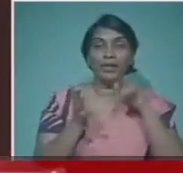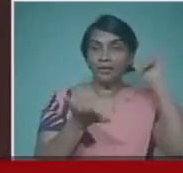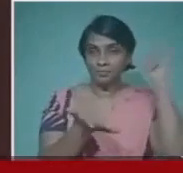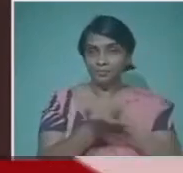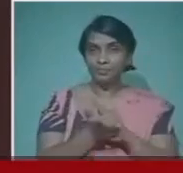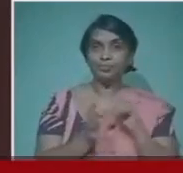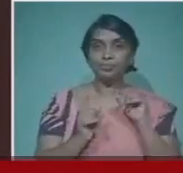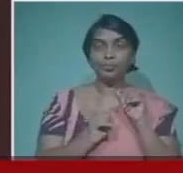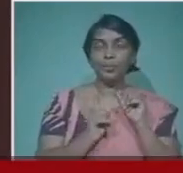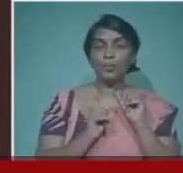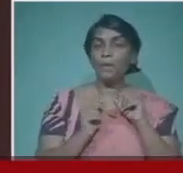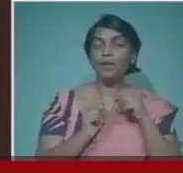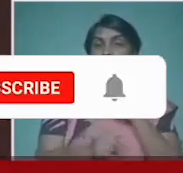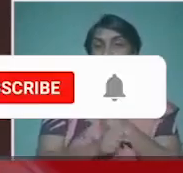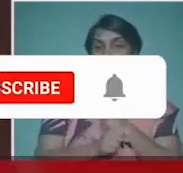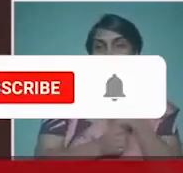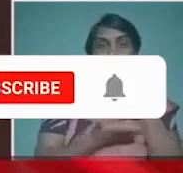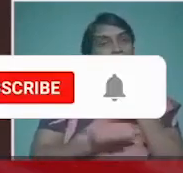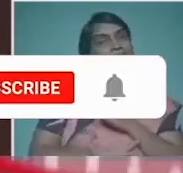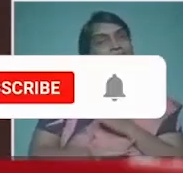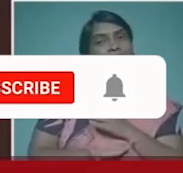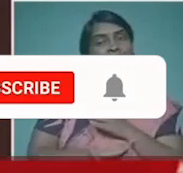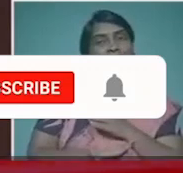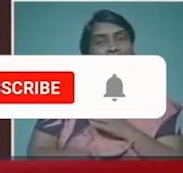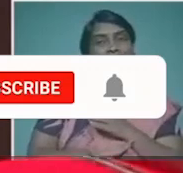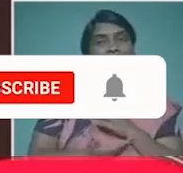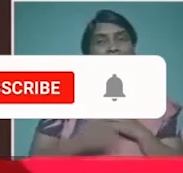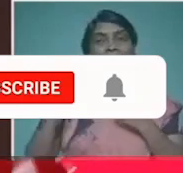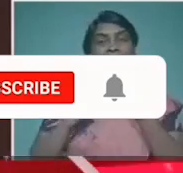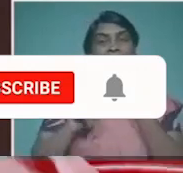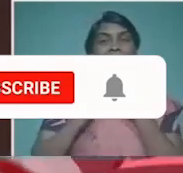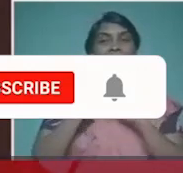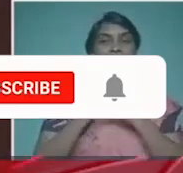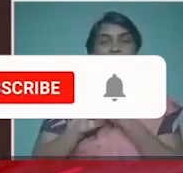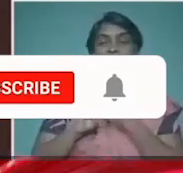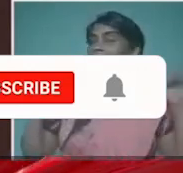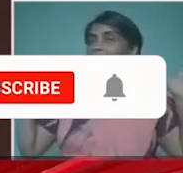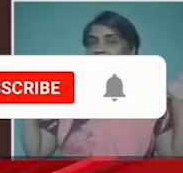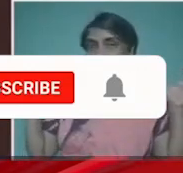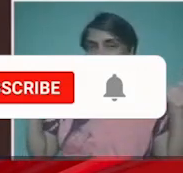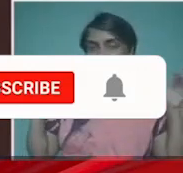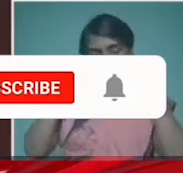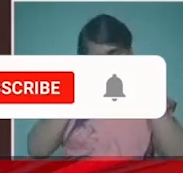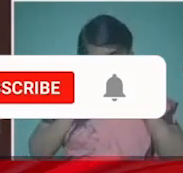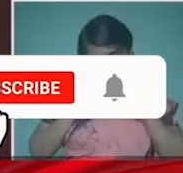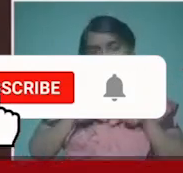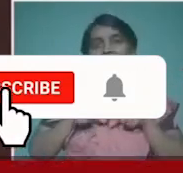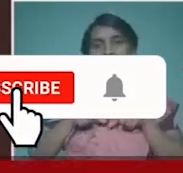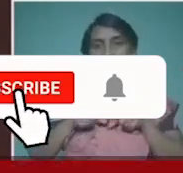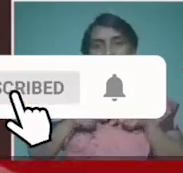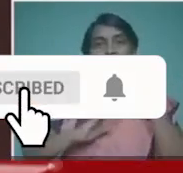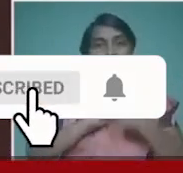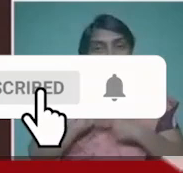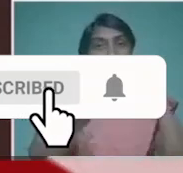බන්දුළු ගුණවර්ධන අමාත්‍යතුමා සම්මානේ අතේ තියන් ඉන්නවා. සරත් කොතලාවලයි කුමාර තිරිමාදුලයි සම්මානේ දිහා බලන් ඉන්නවා.